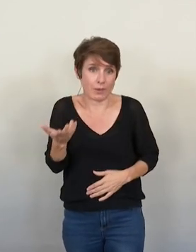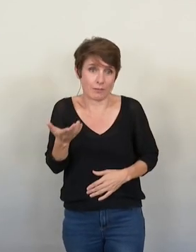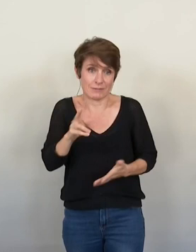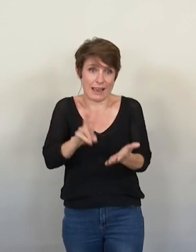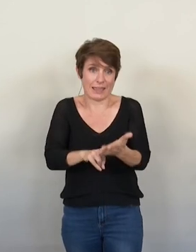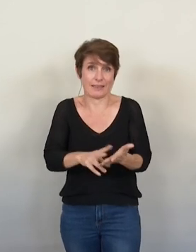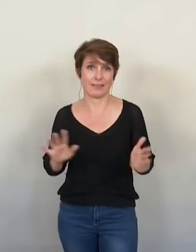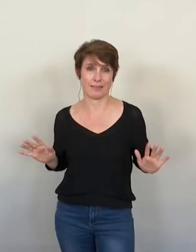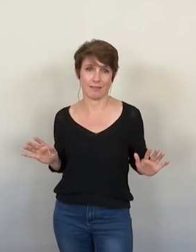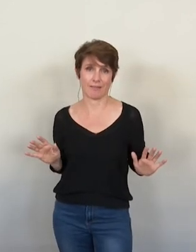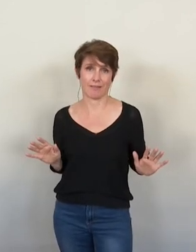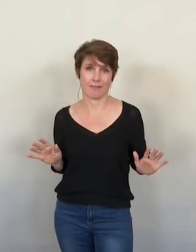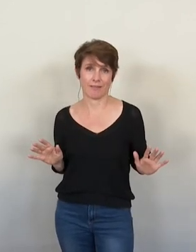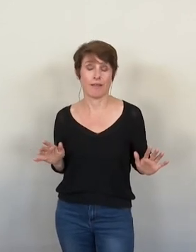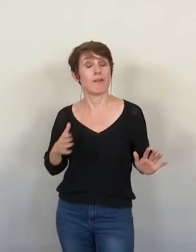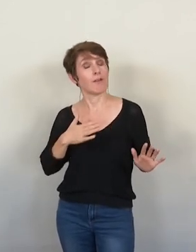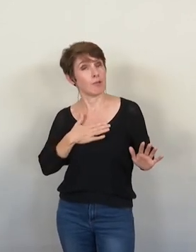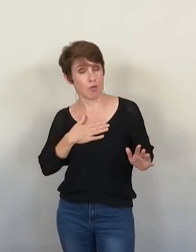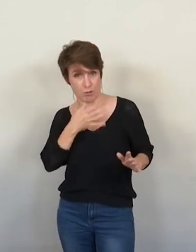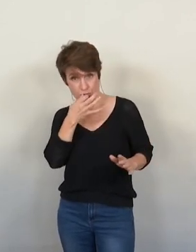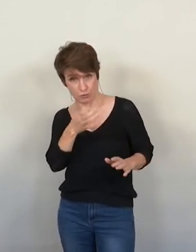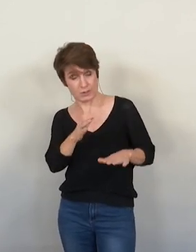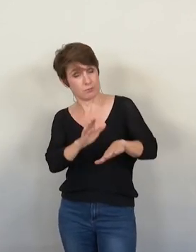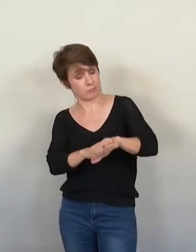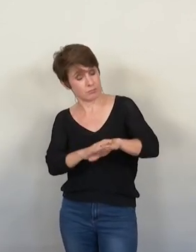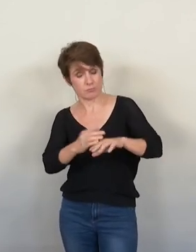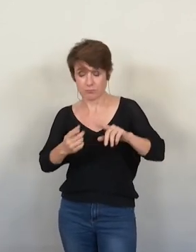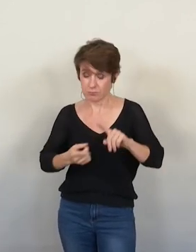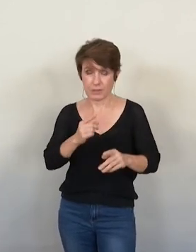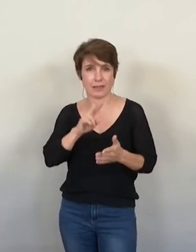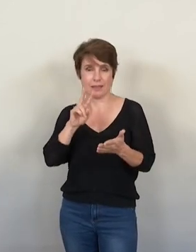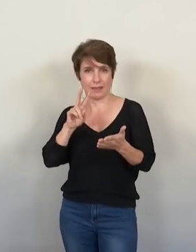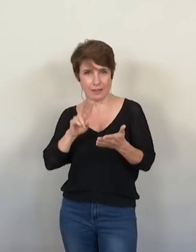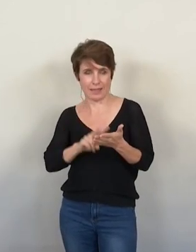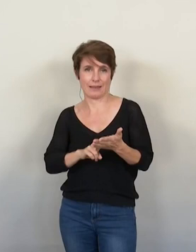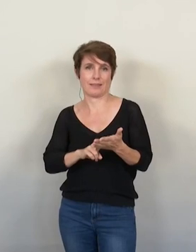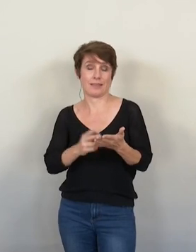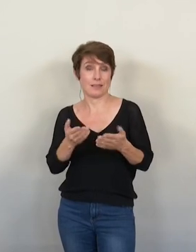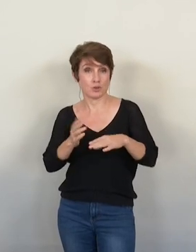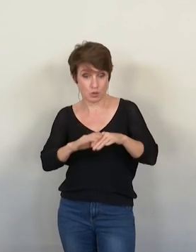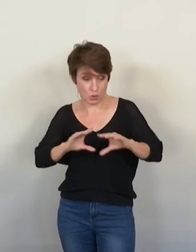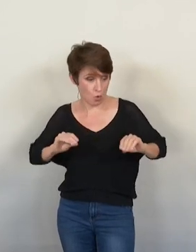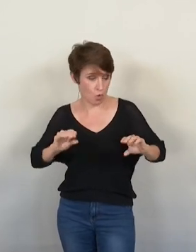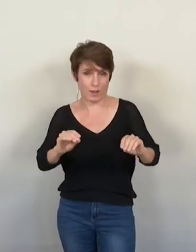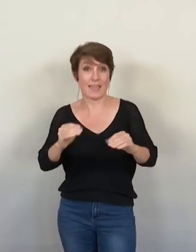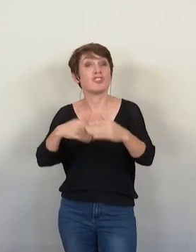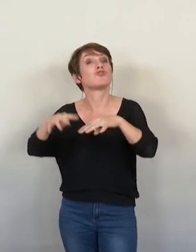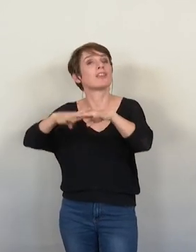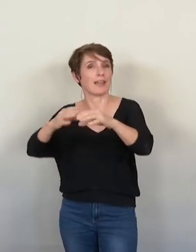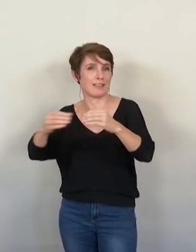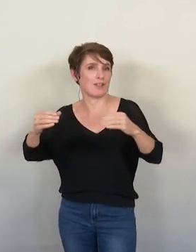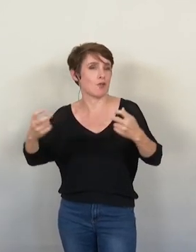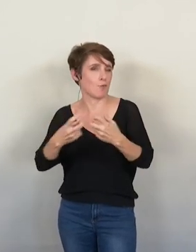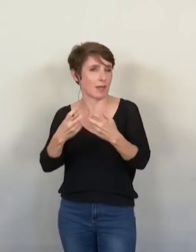donc j'insiste sur la notion de résultats et de résultats significatifs sur nos quartiers en tout cas tel est le besoin vous parliez des